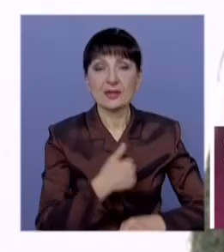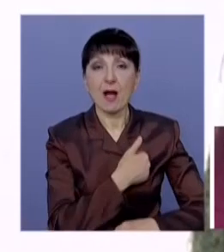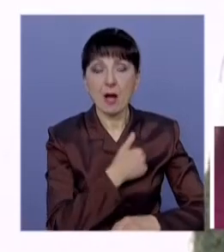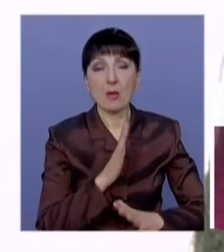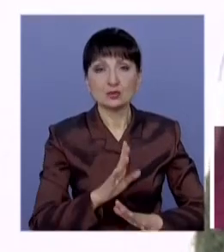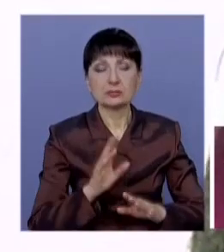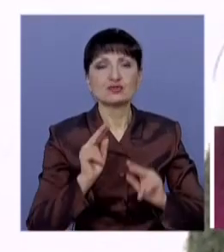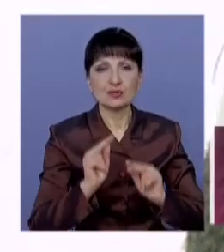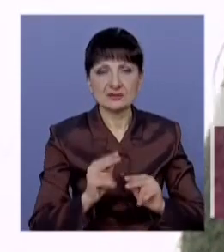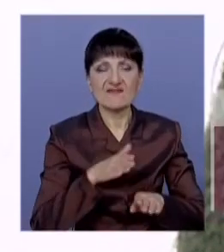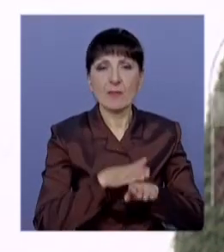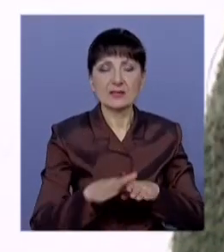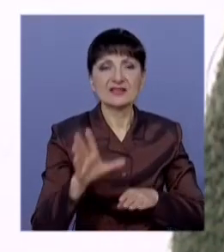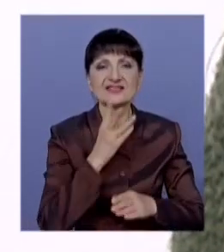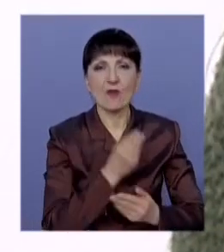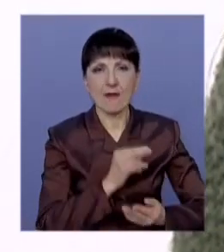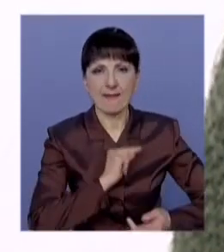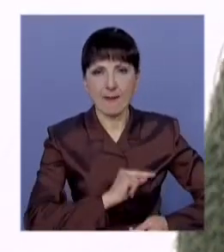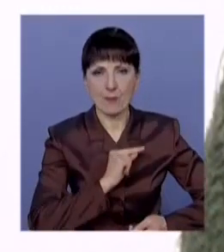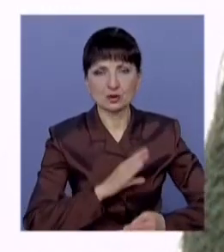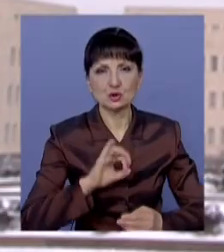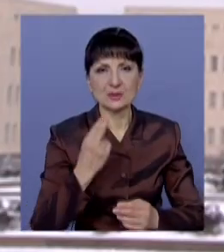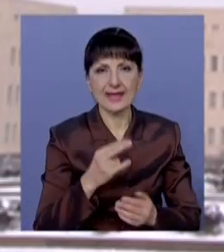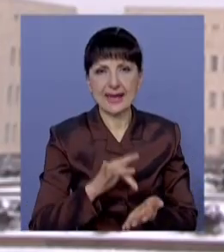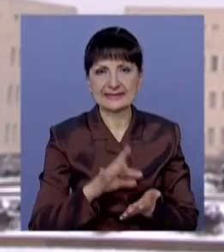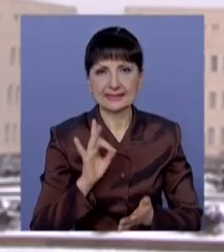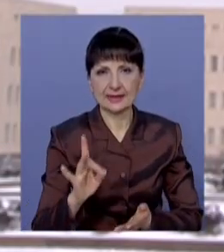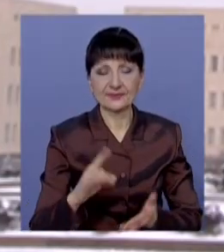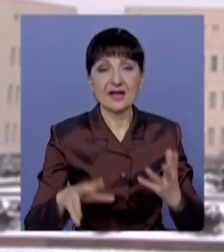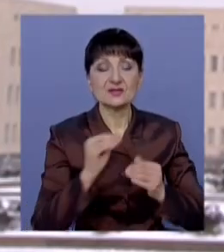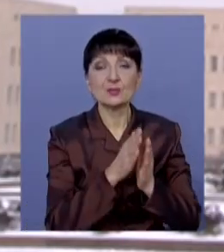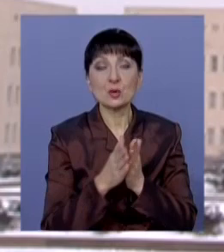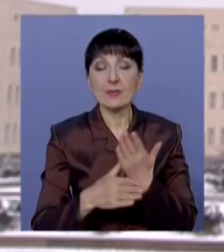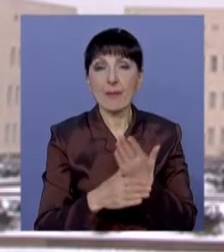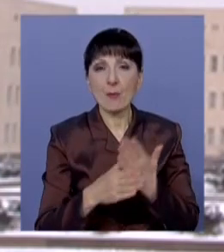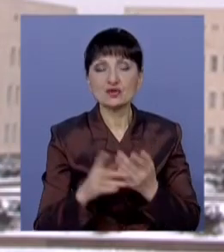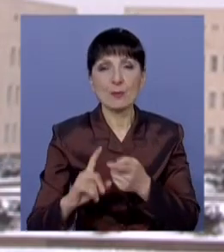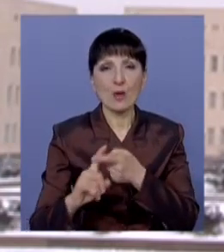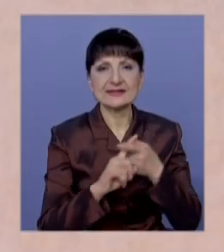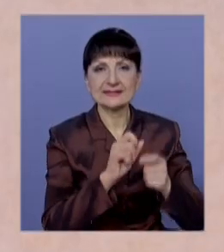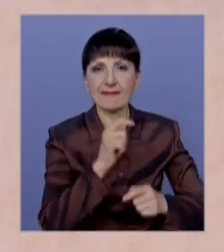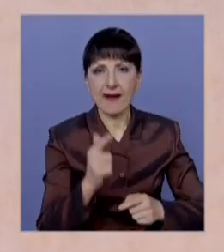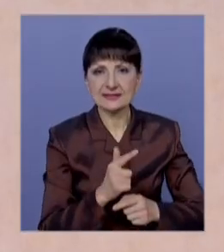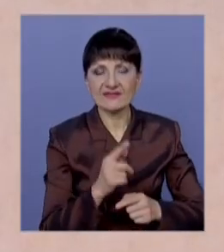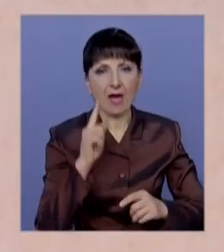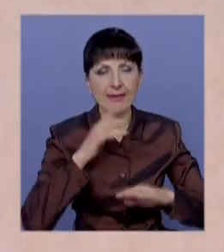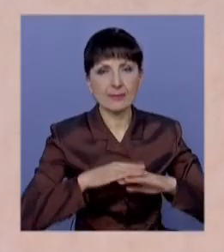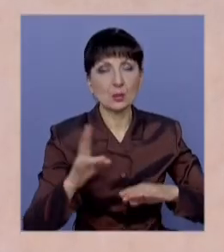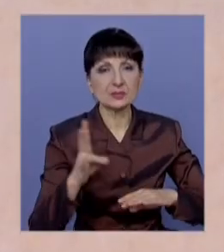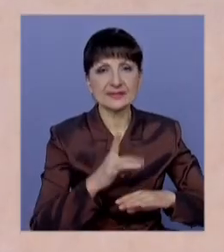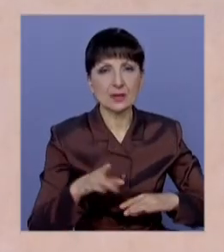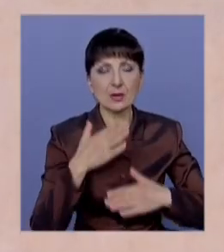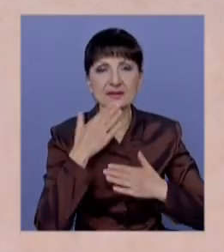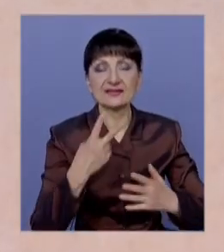буду добросовестно выполнять свою работу в социальном центре. Всего с просьбой помочь провести газ в акимат Наурызбайского района обратились